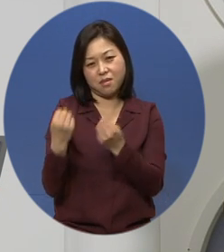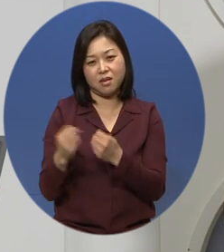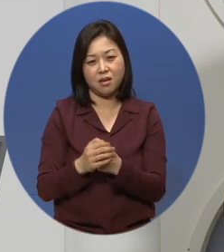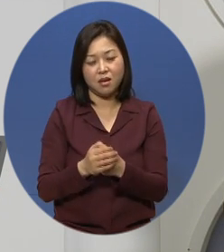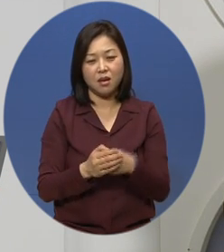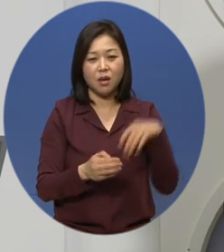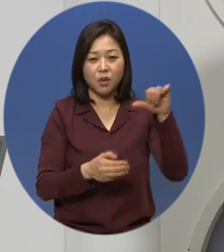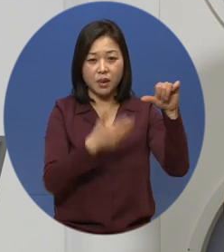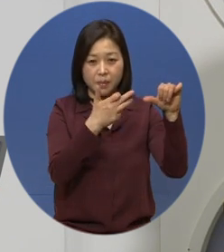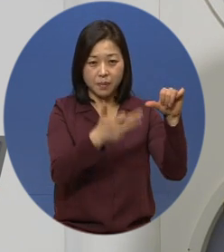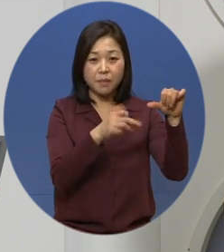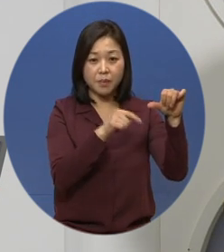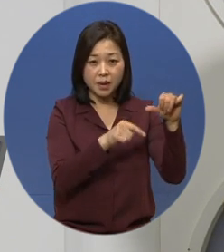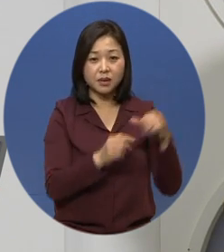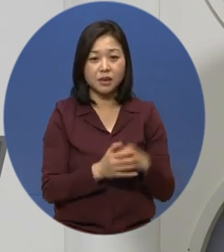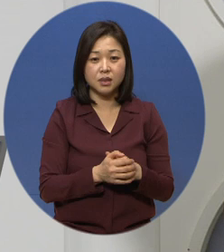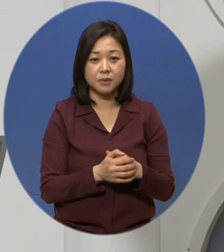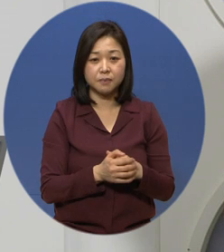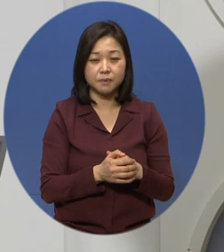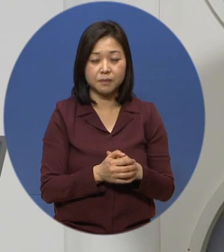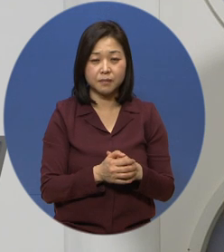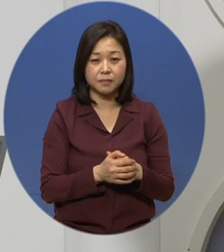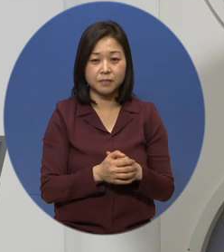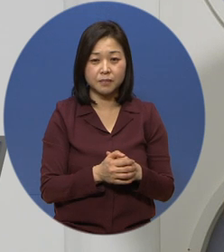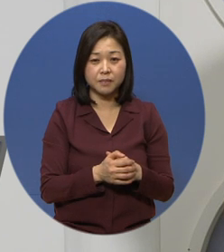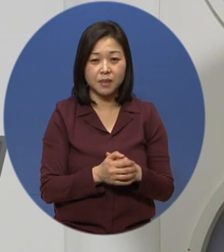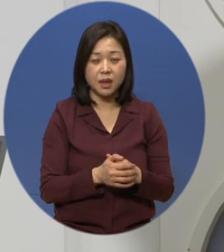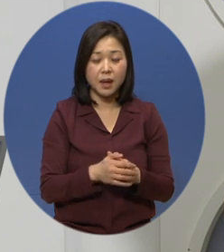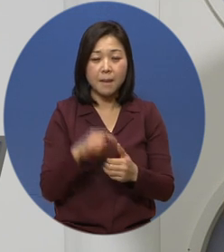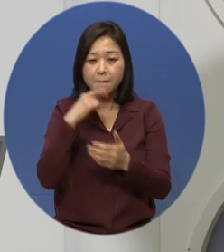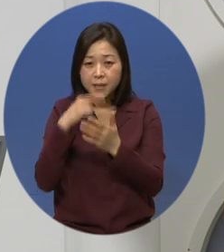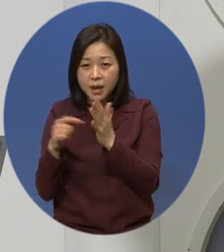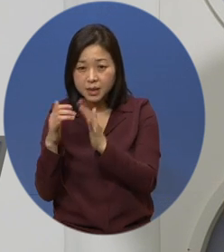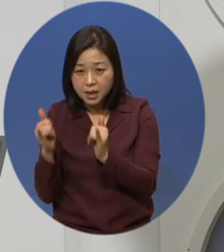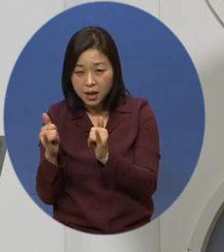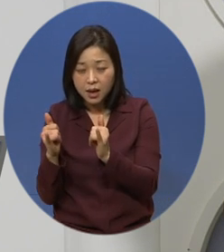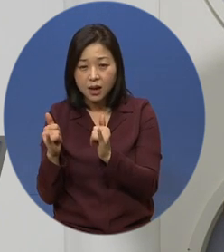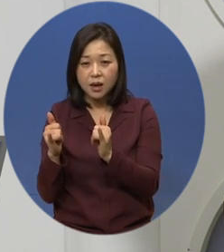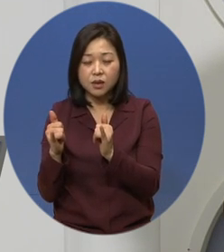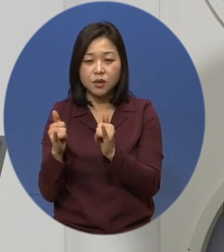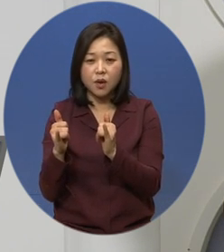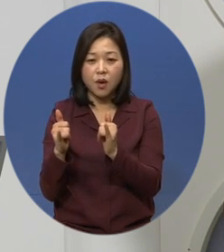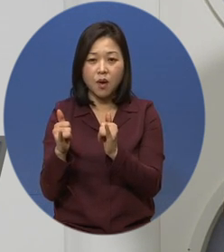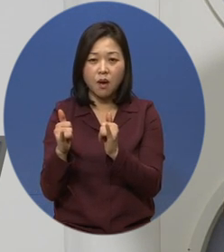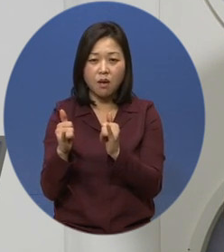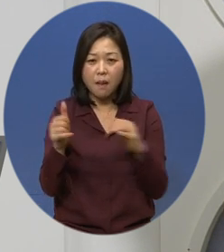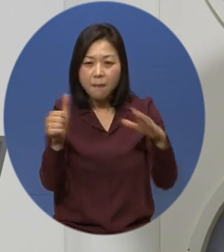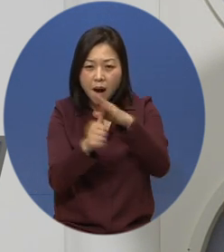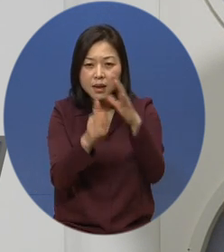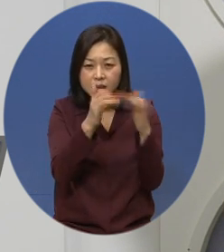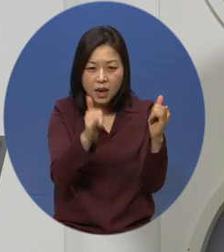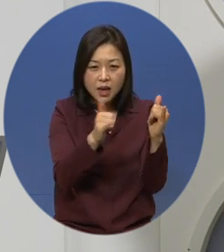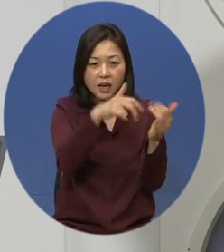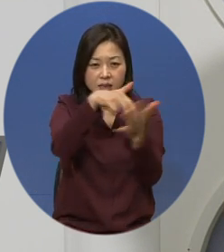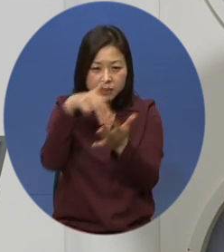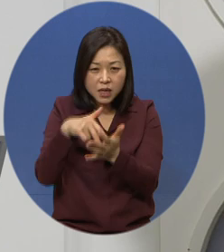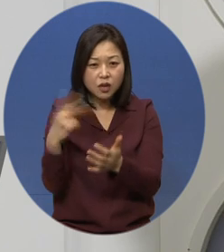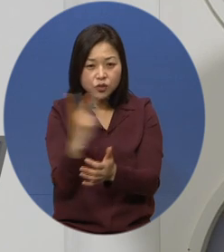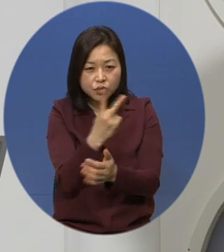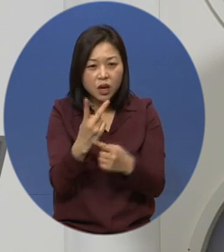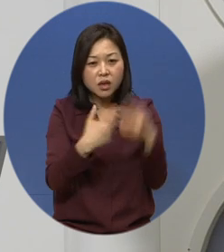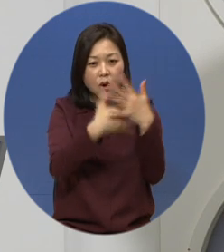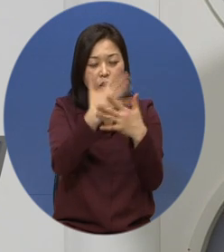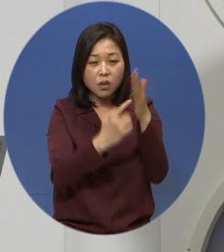5.18 을 이렇게 양쪽 피해자와 가해자 의 입장으로 그린 영화를 했단 말이야 라는